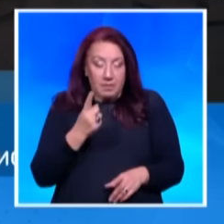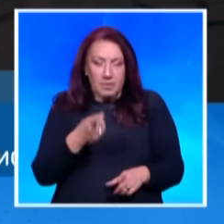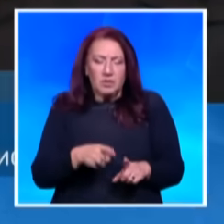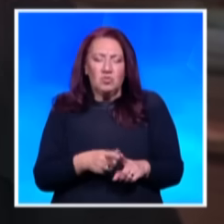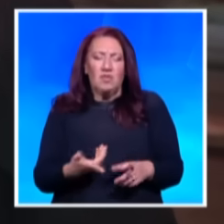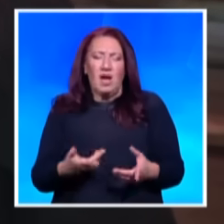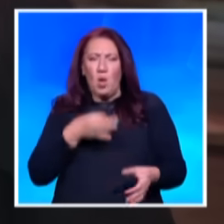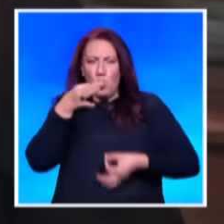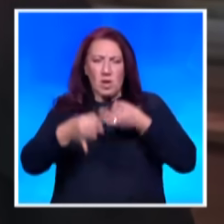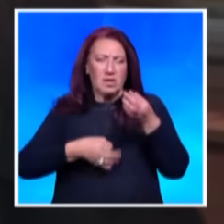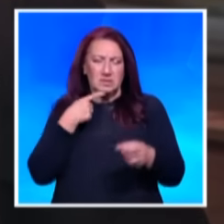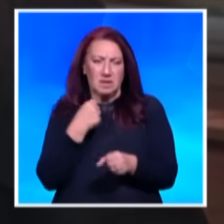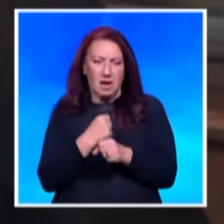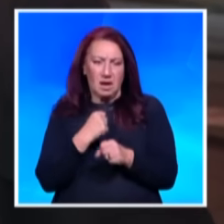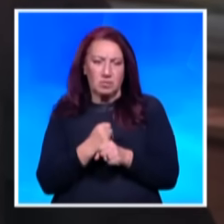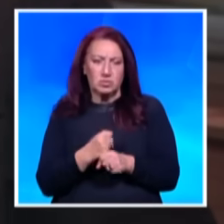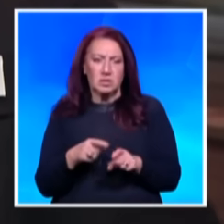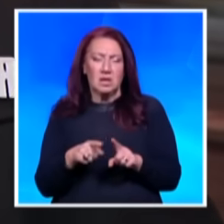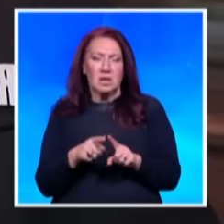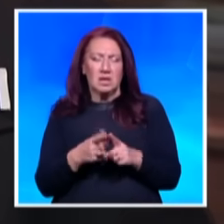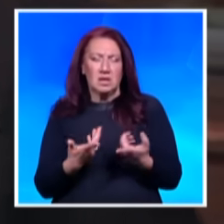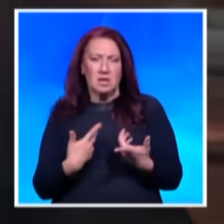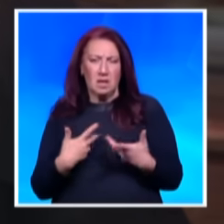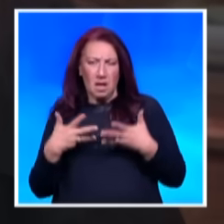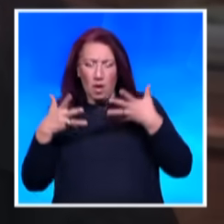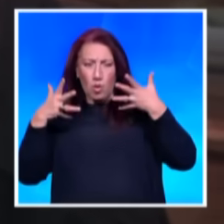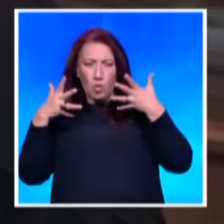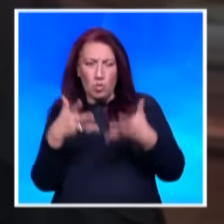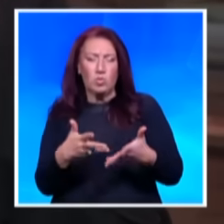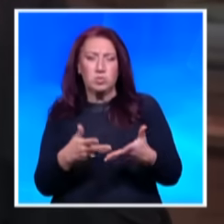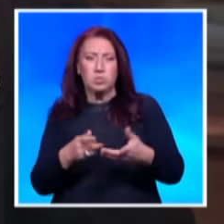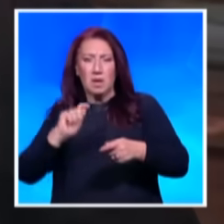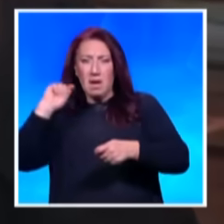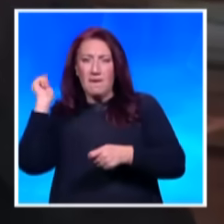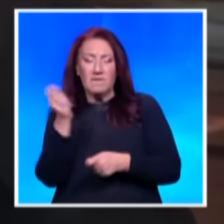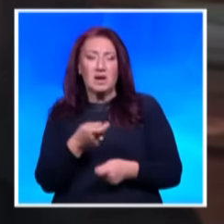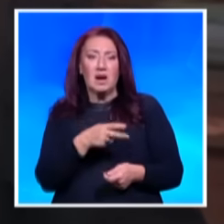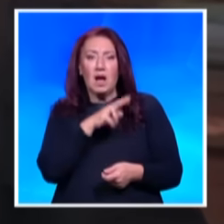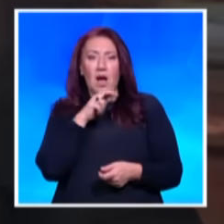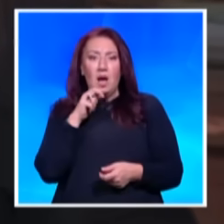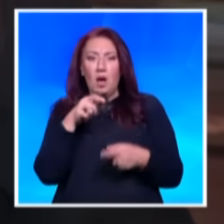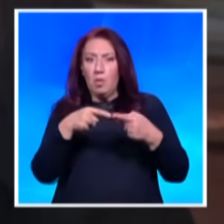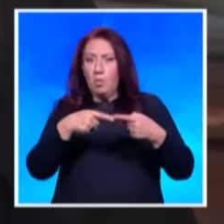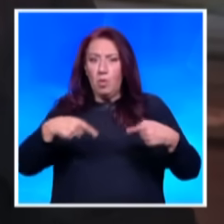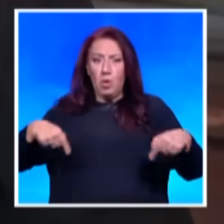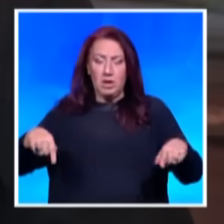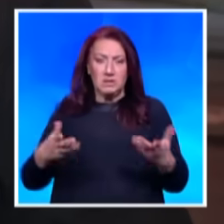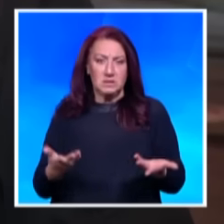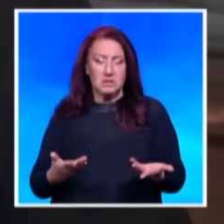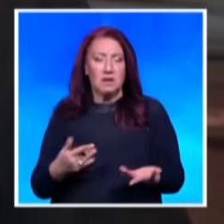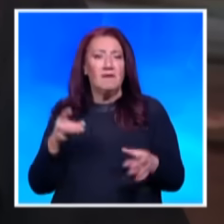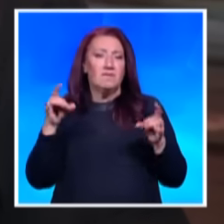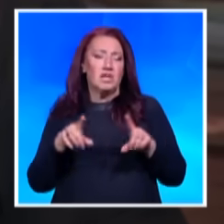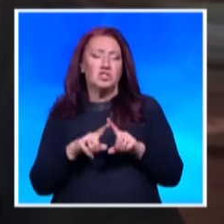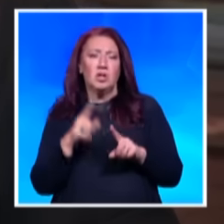вандалски прояви и агресия към полицейските служители, които на кордона бяха с антиконфликт жилетки,